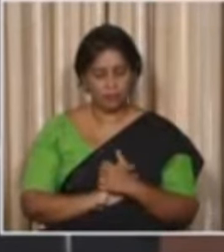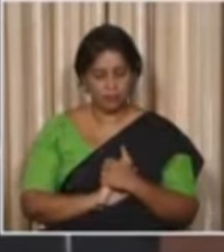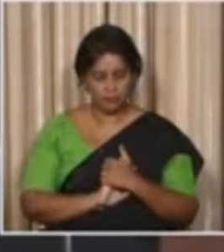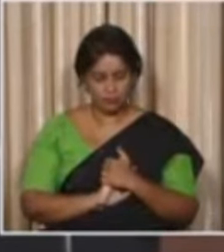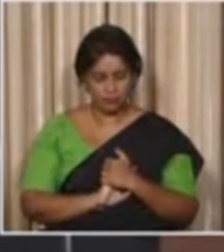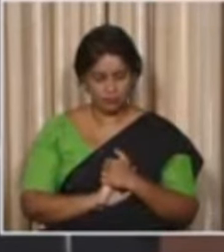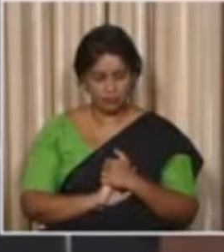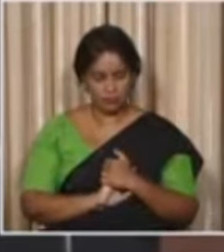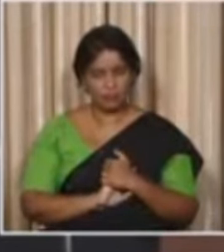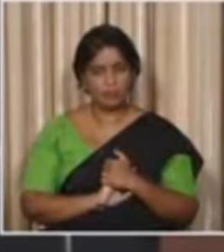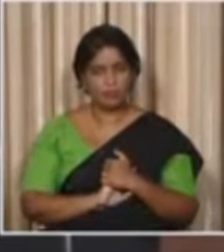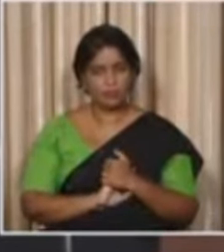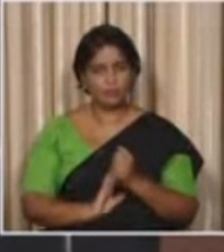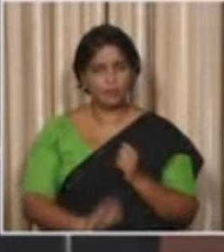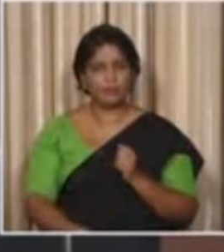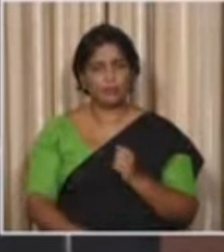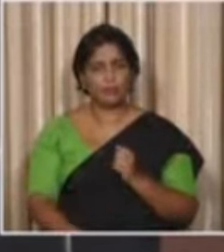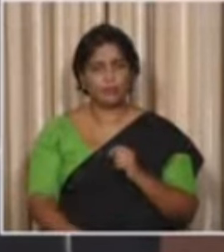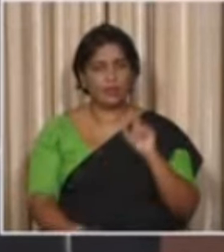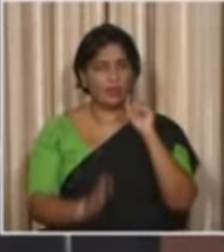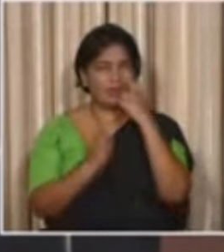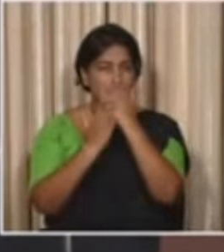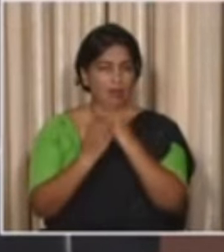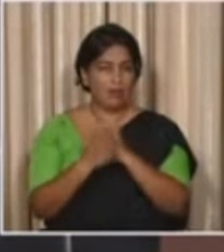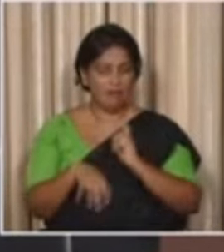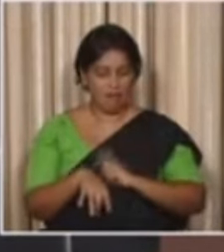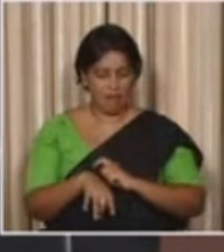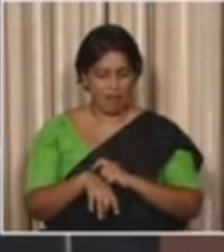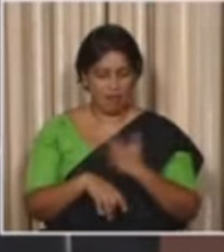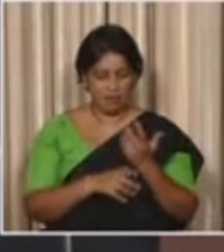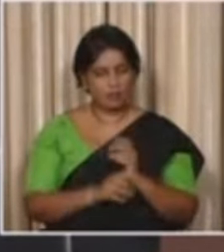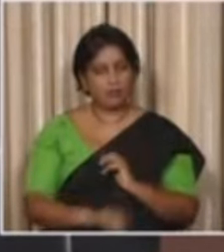මම ලයිට් එක කියන්න බට වෙලාවක්